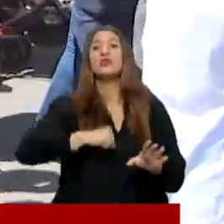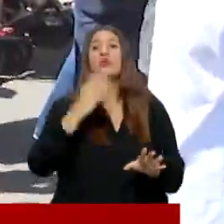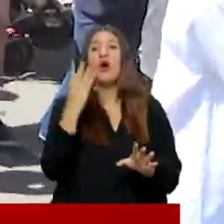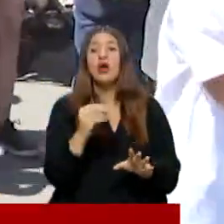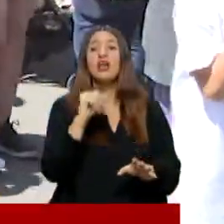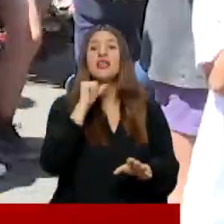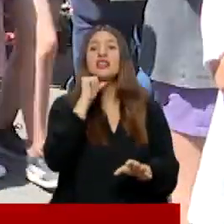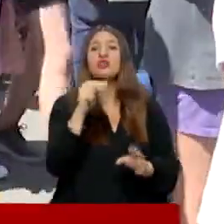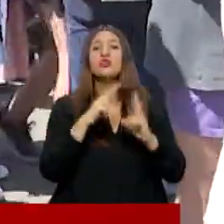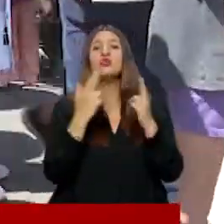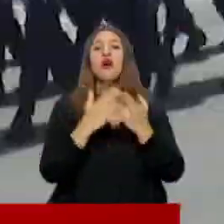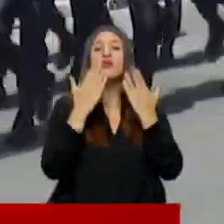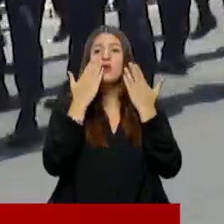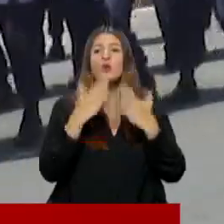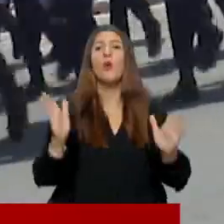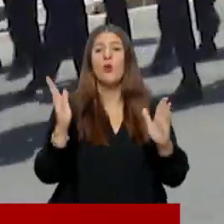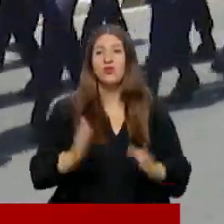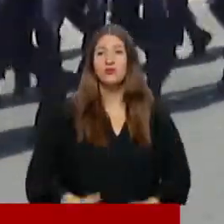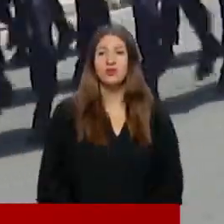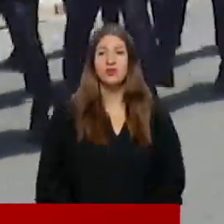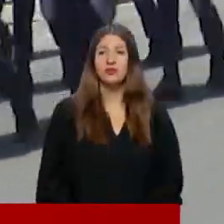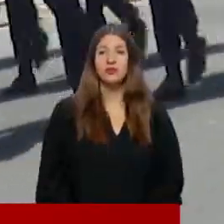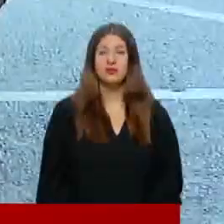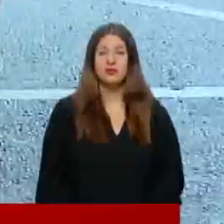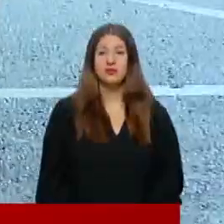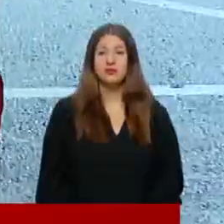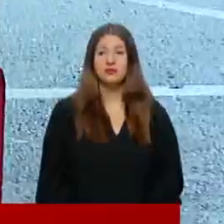olan hiç dünyada yok.